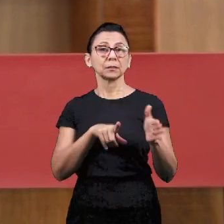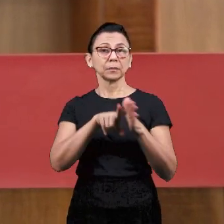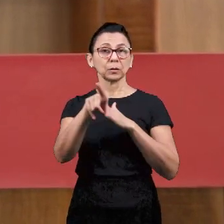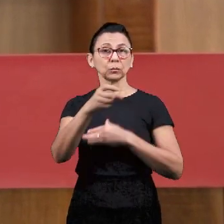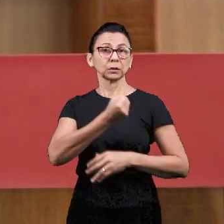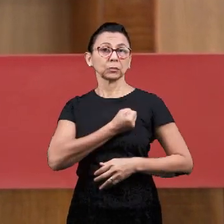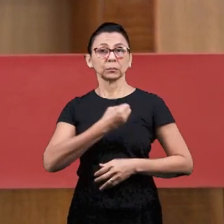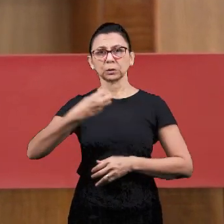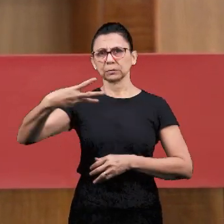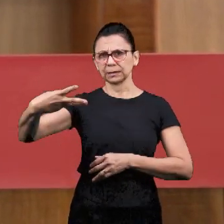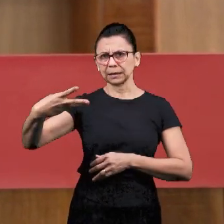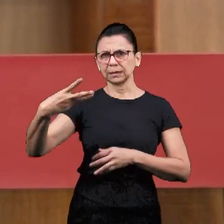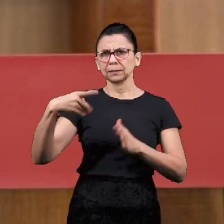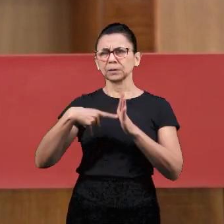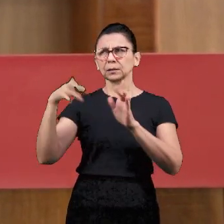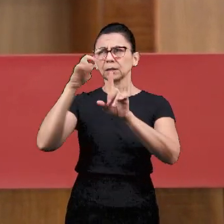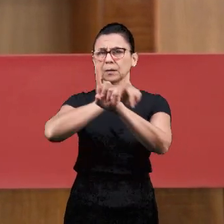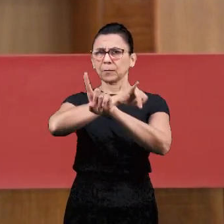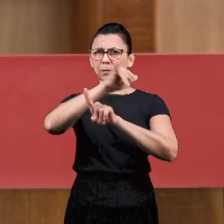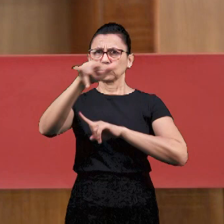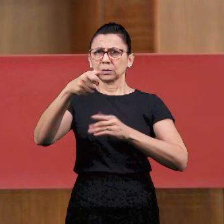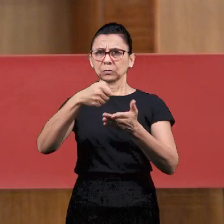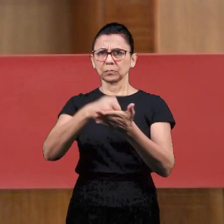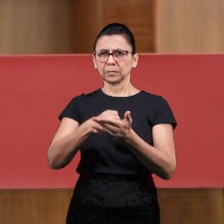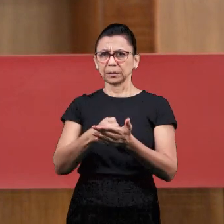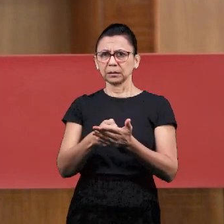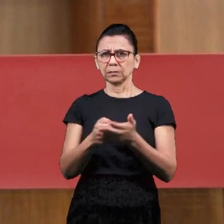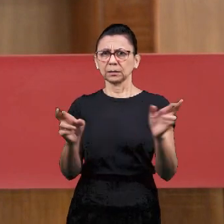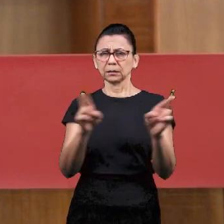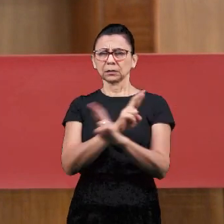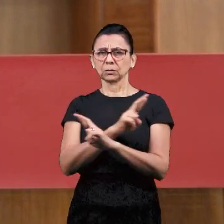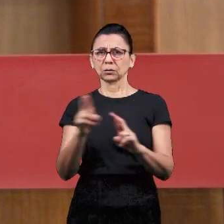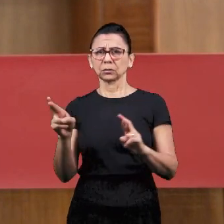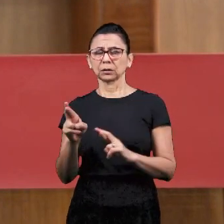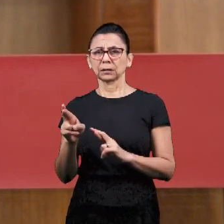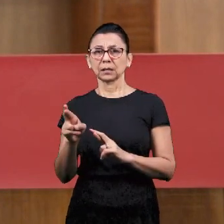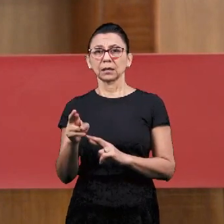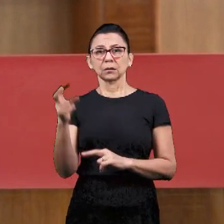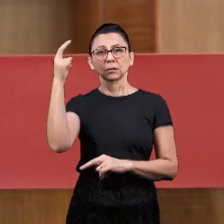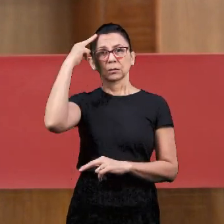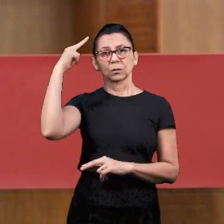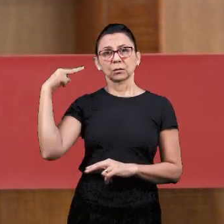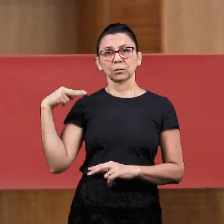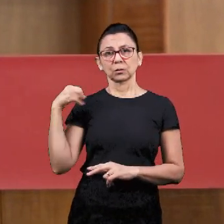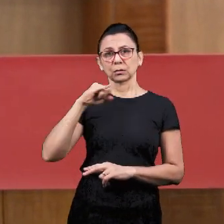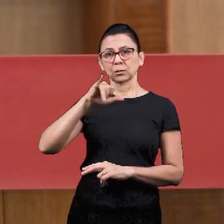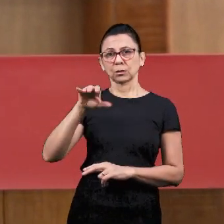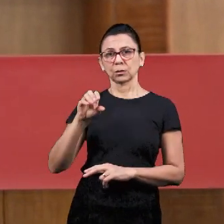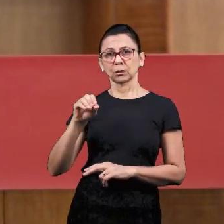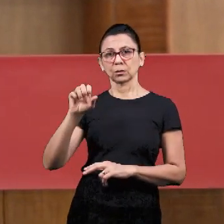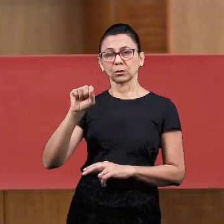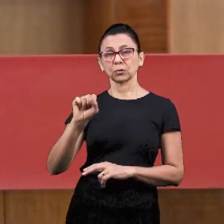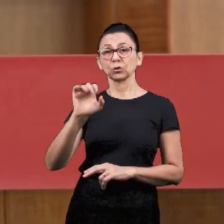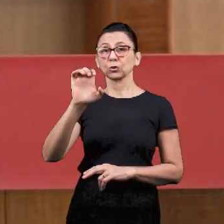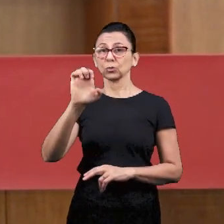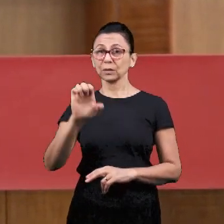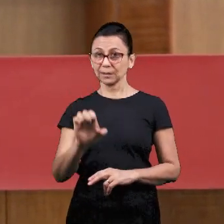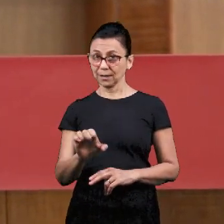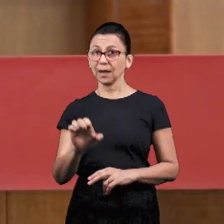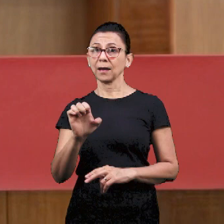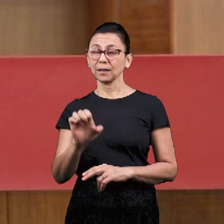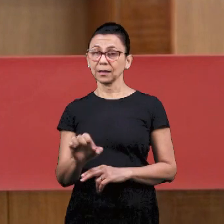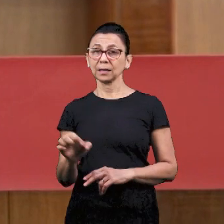par rapport à Joseph, la vie de Joseph, comme celui qui a pourvu le pain pour ses